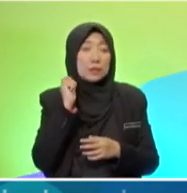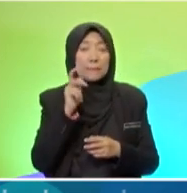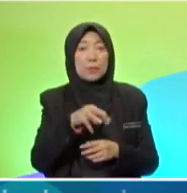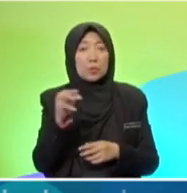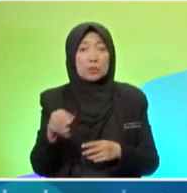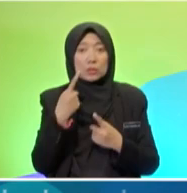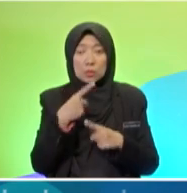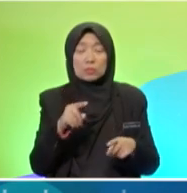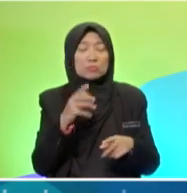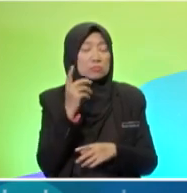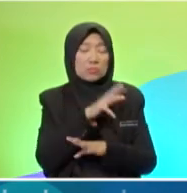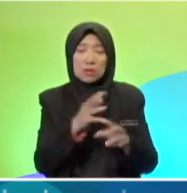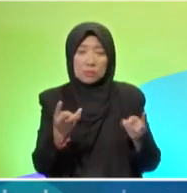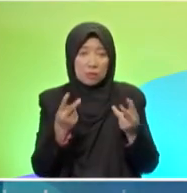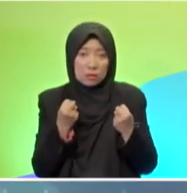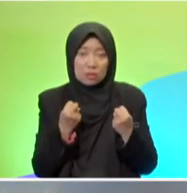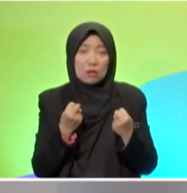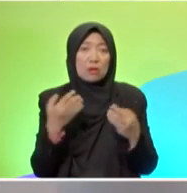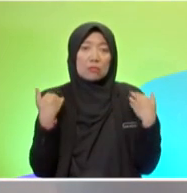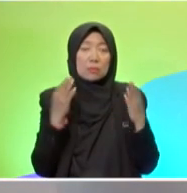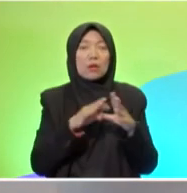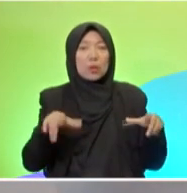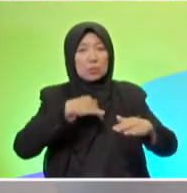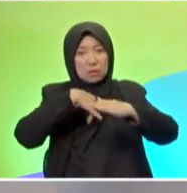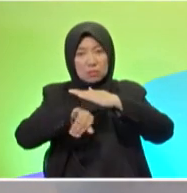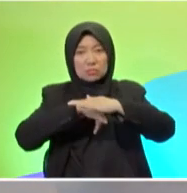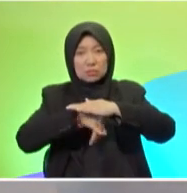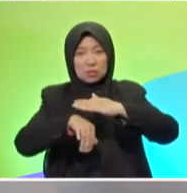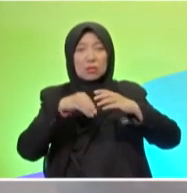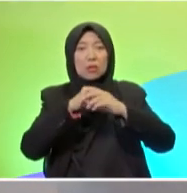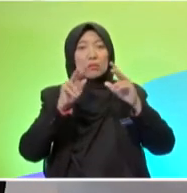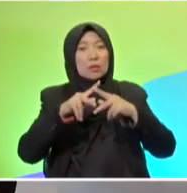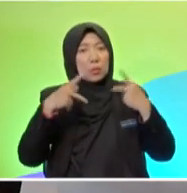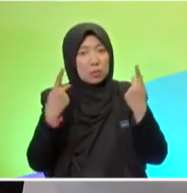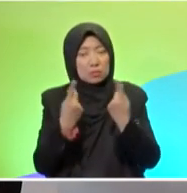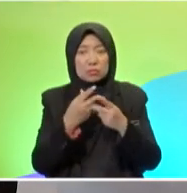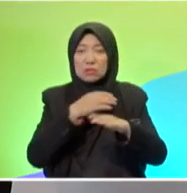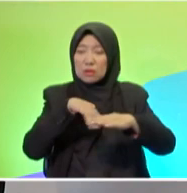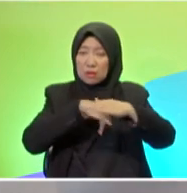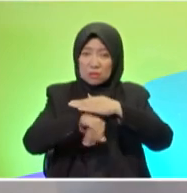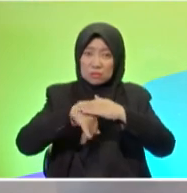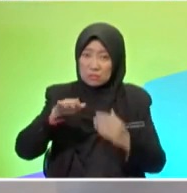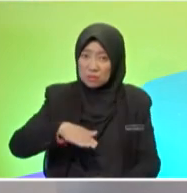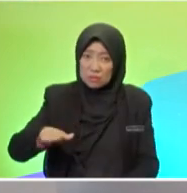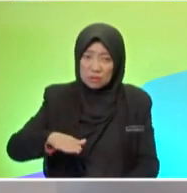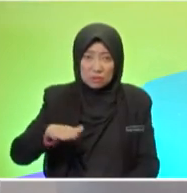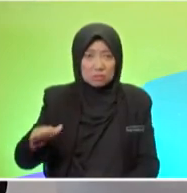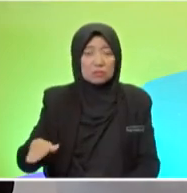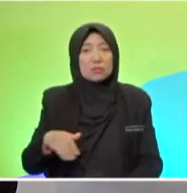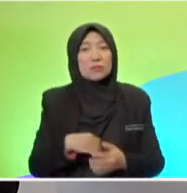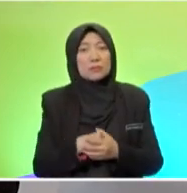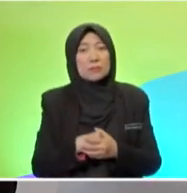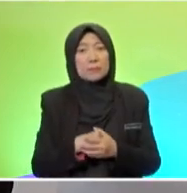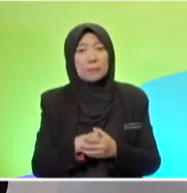pelakunya ada ejekan di dalam keluarga Jangan mengejek sesama adik beradik dalam kita mengejek dalam keluarga kita